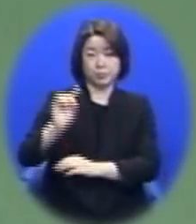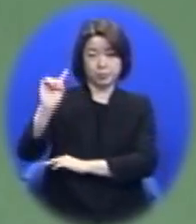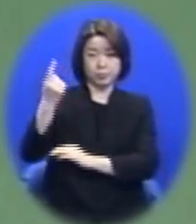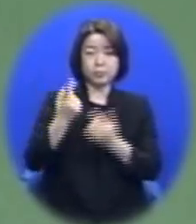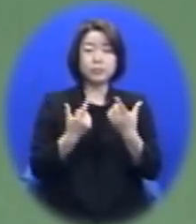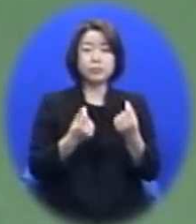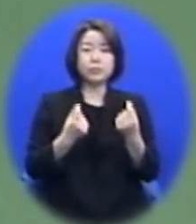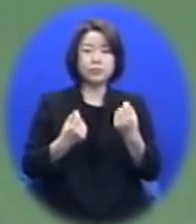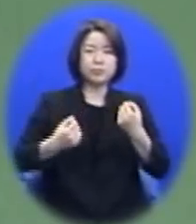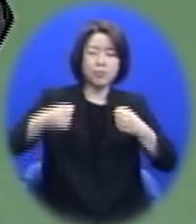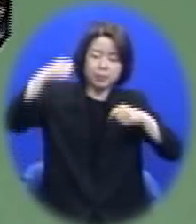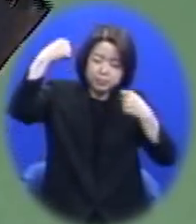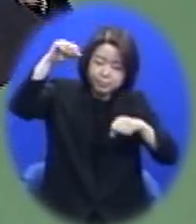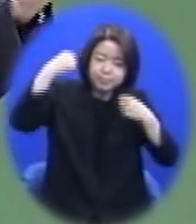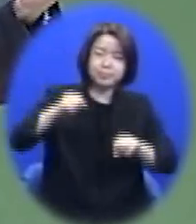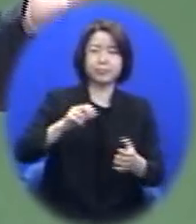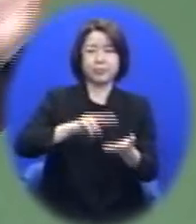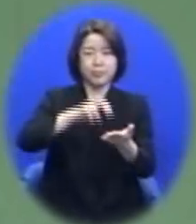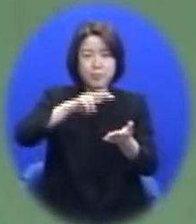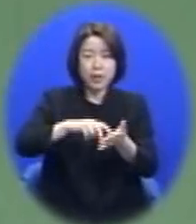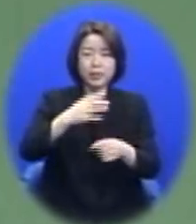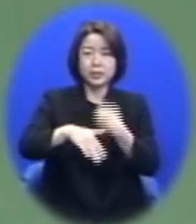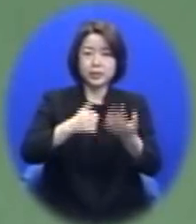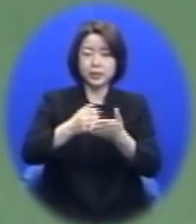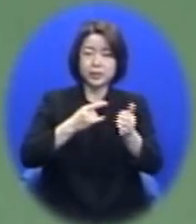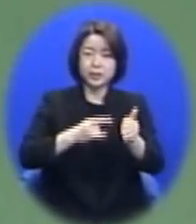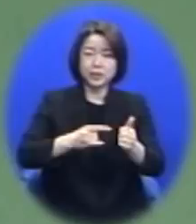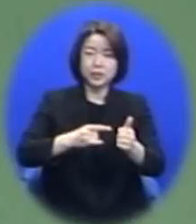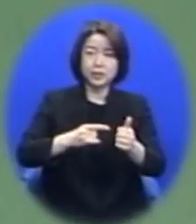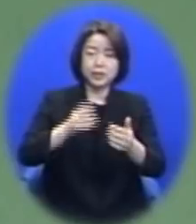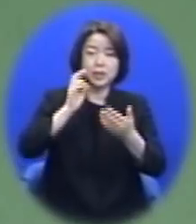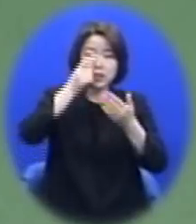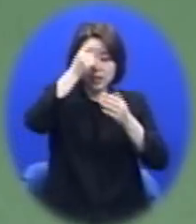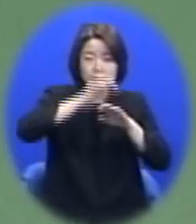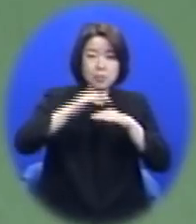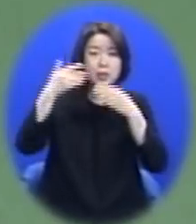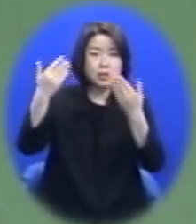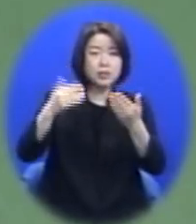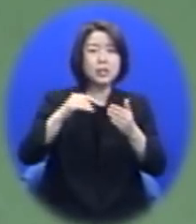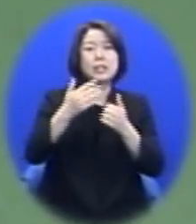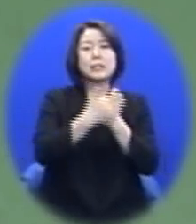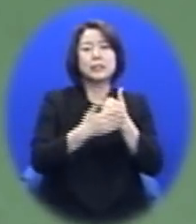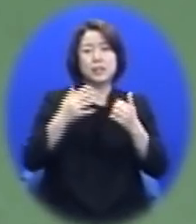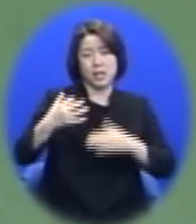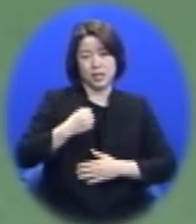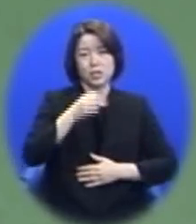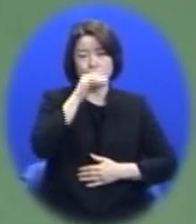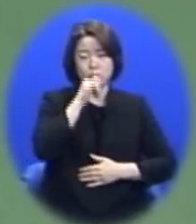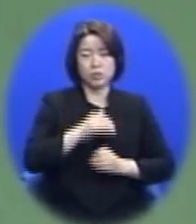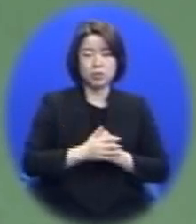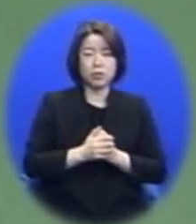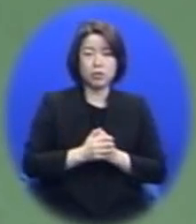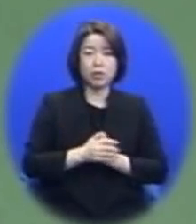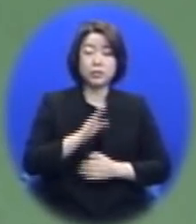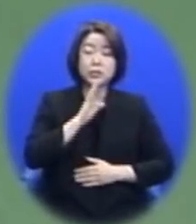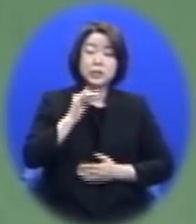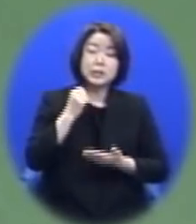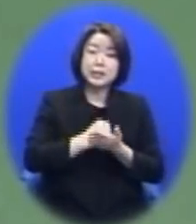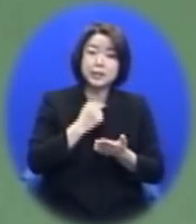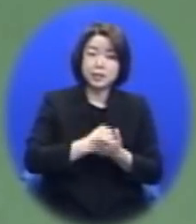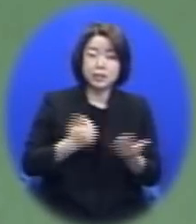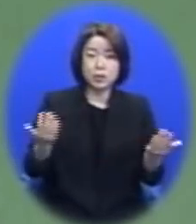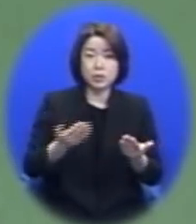다윗처럼 춤을 추면서 뛰면서 하나님께 예배할 은혜를 가지고 있어요. 참 안타까운